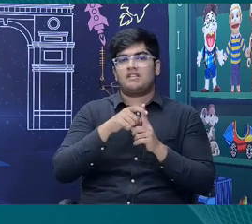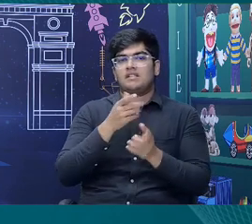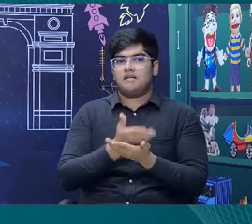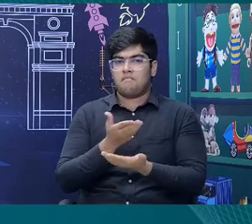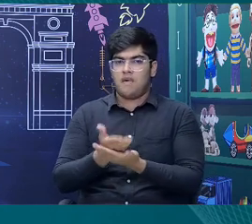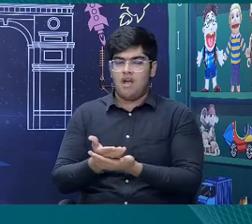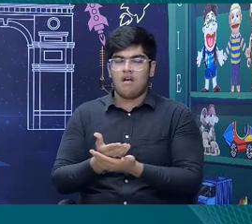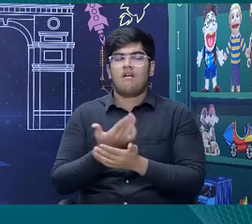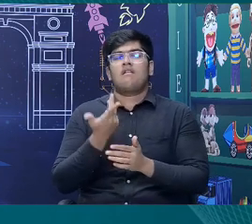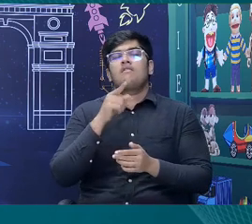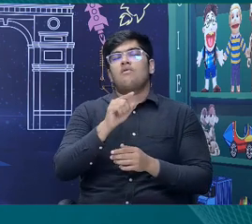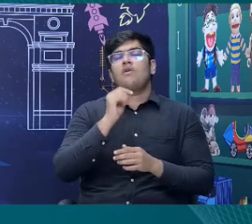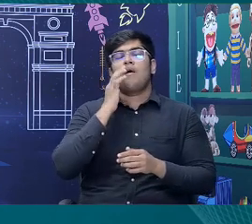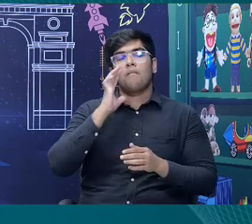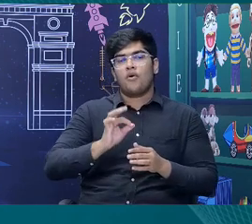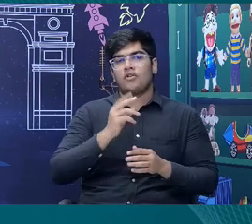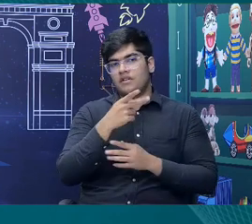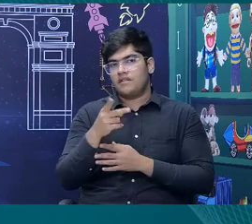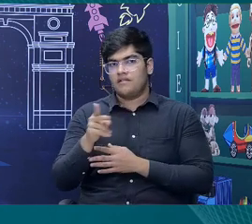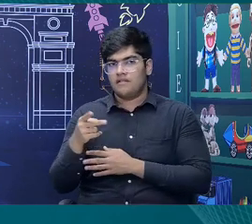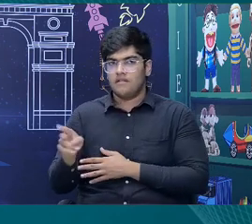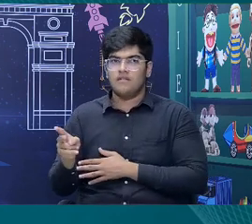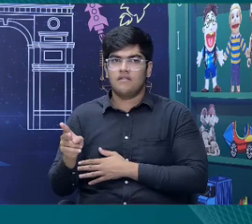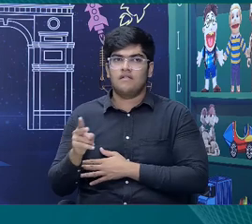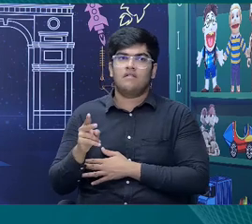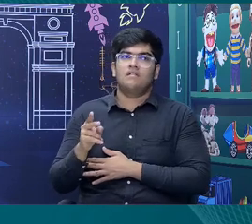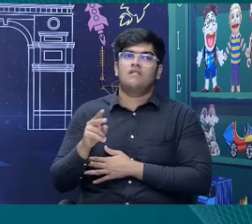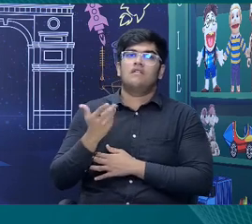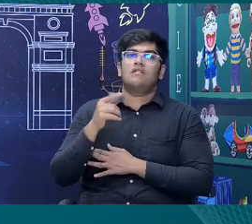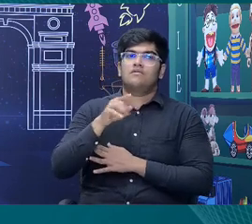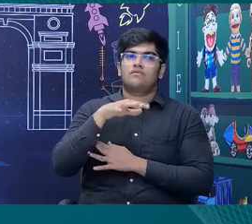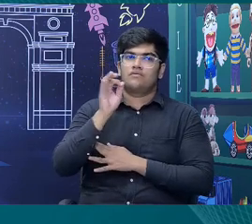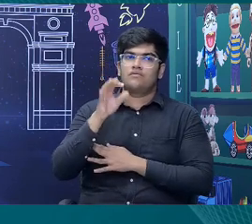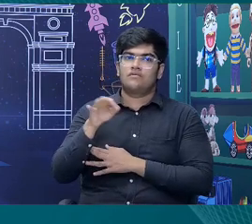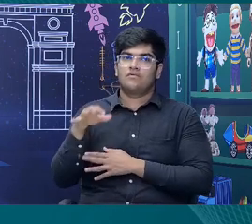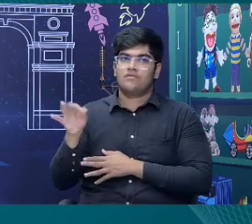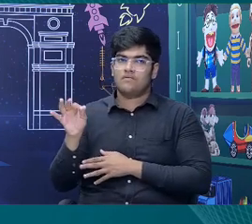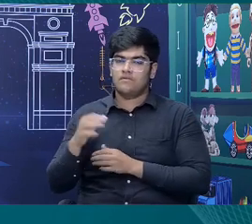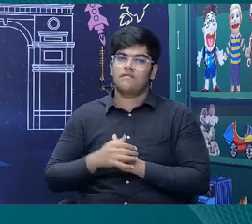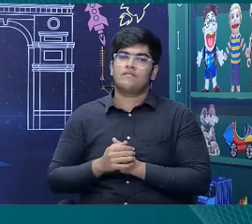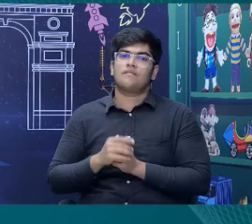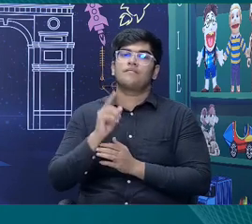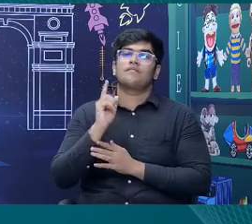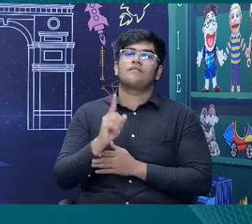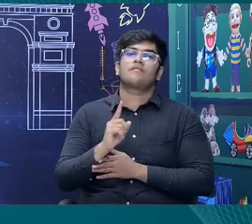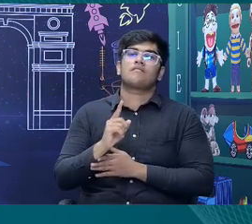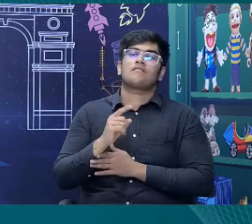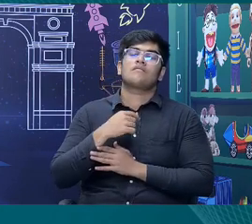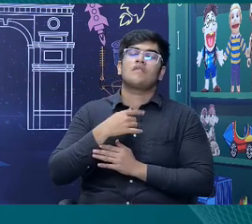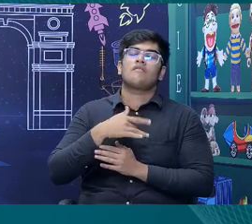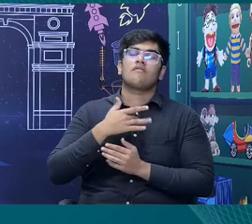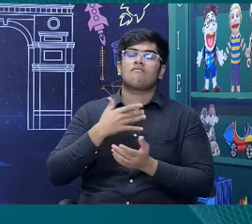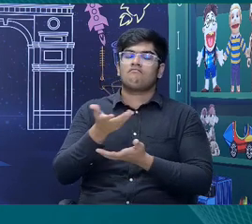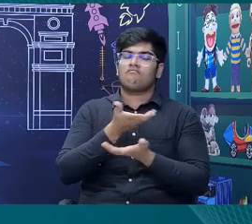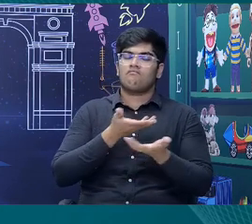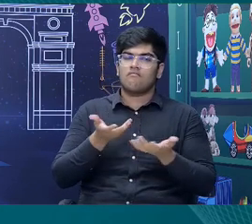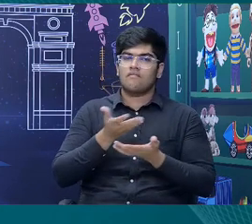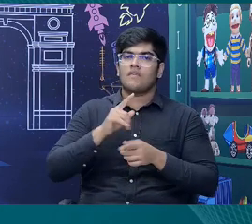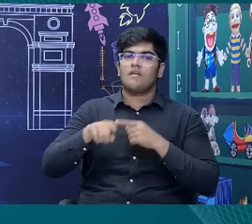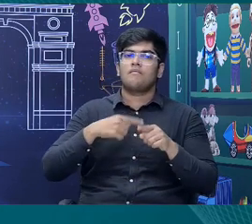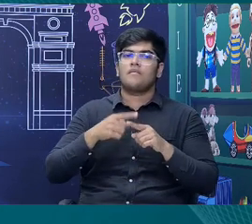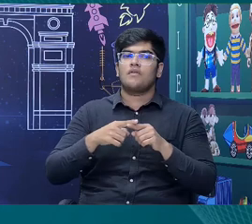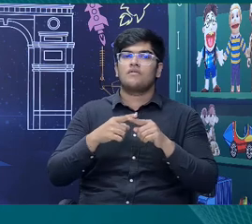आप किस सिचुएशन के लिए आपको किस थेरेपी पे जाना है किस थेरेपी को चूज करना है अप्रोच करना है लेकिन जैसे कि हम बात कर रहे हैं थेरेपी